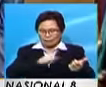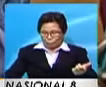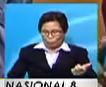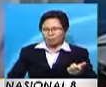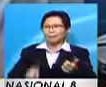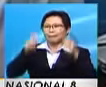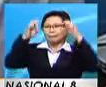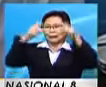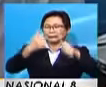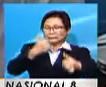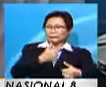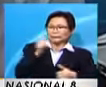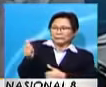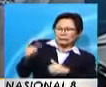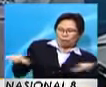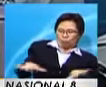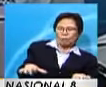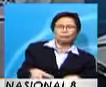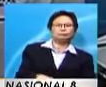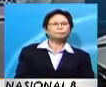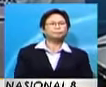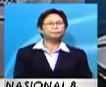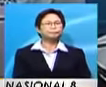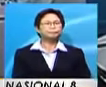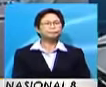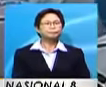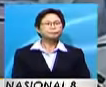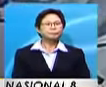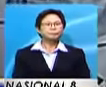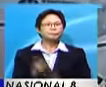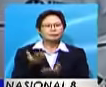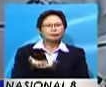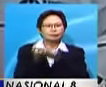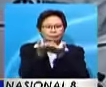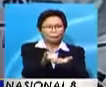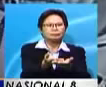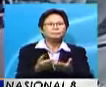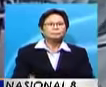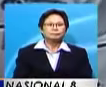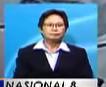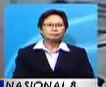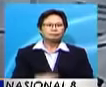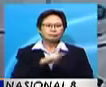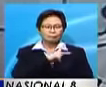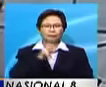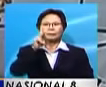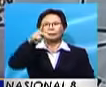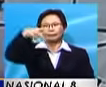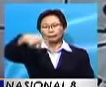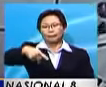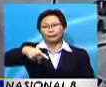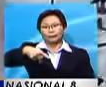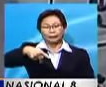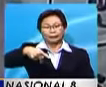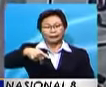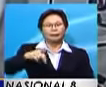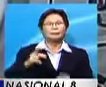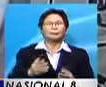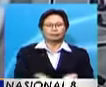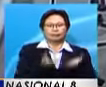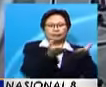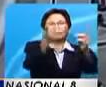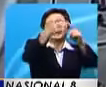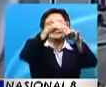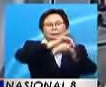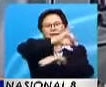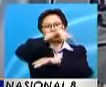sendiri cowok akan deh Agan Dede bentangkanlah oleh Kementerian kepada PH GPI